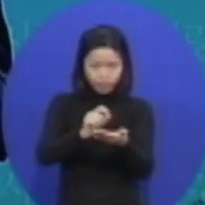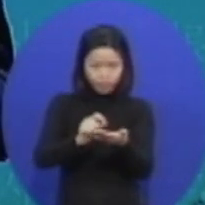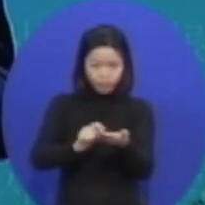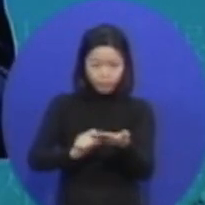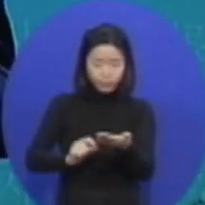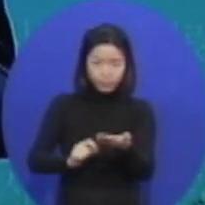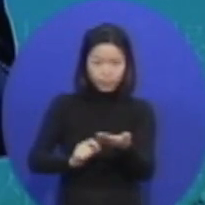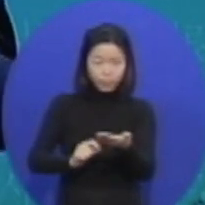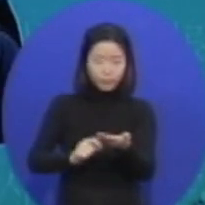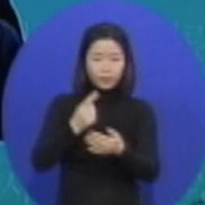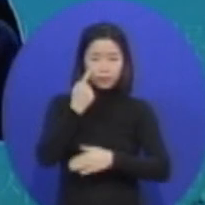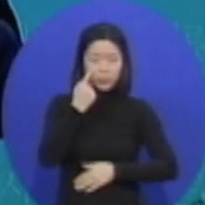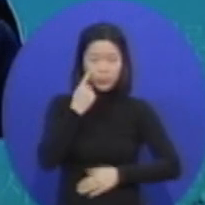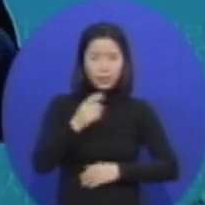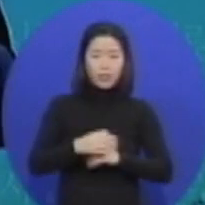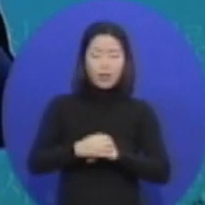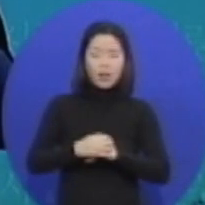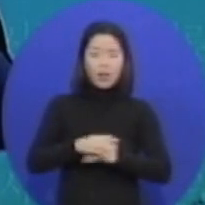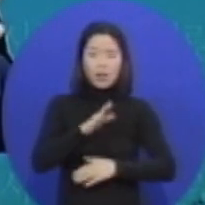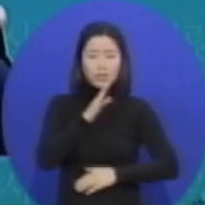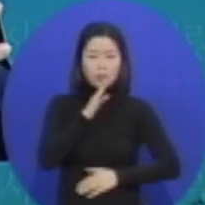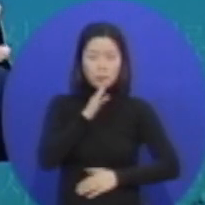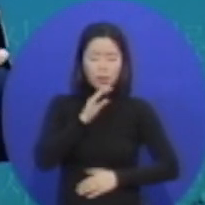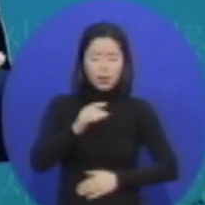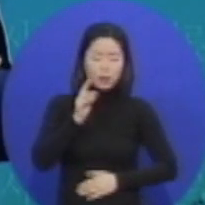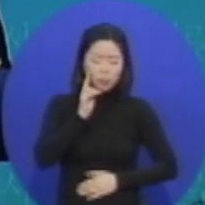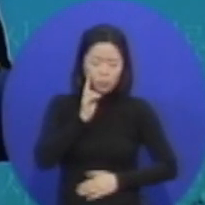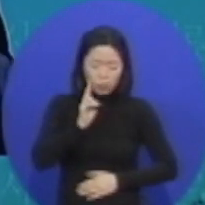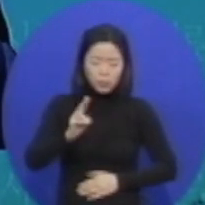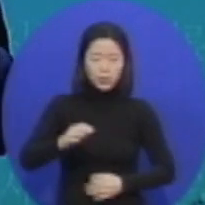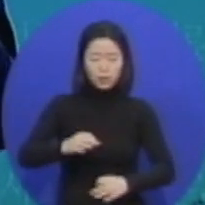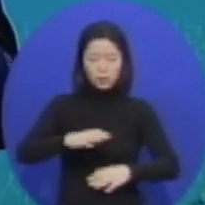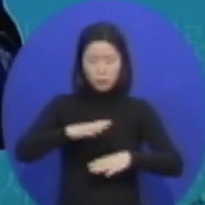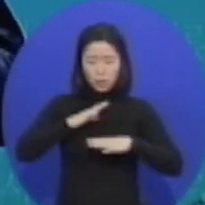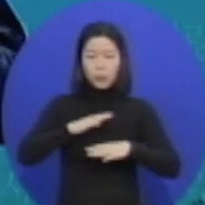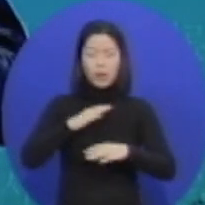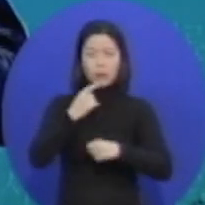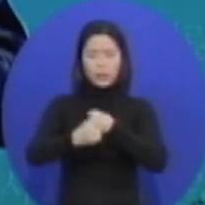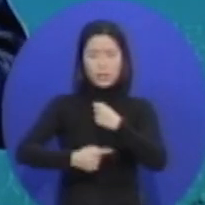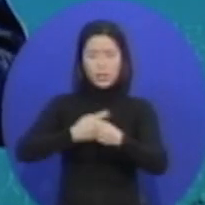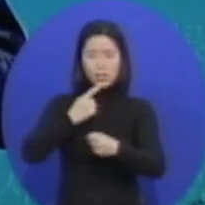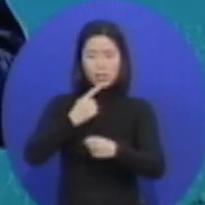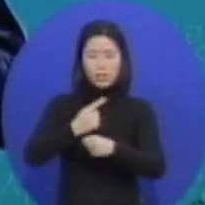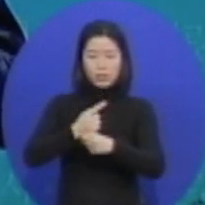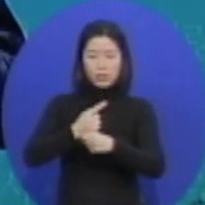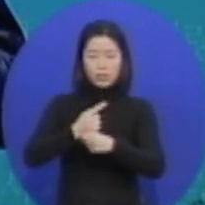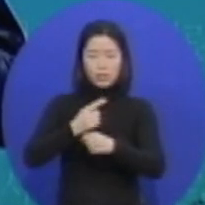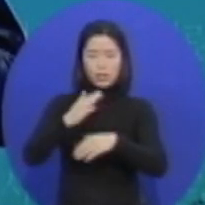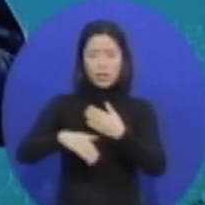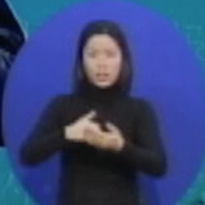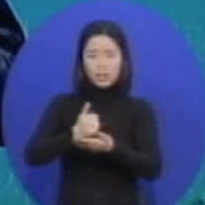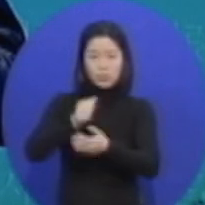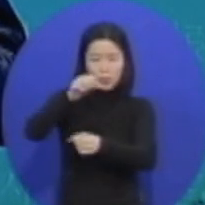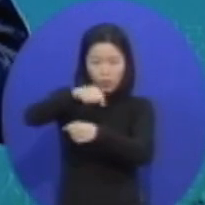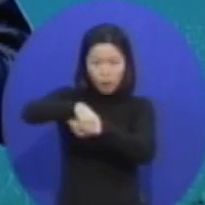보니까 정말 너무나 놀라운 한해를 하나님이 저에게 허락해 주셨더라구요